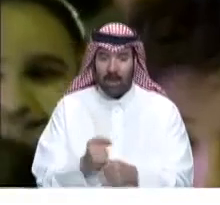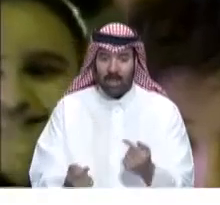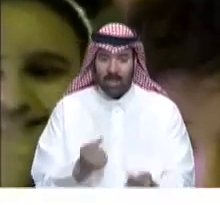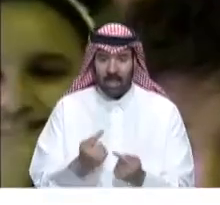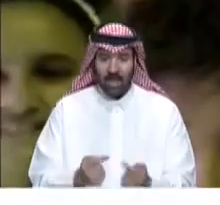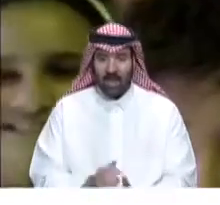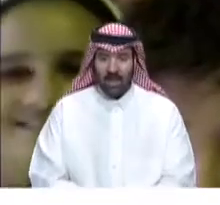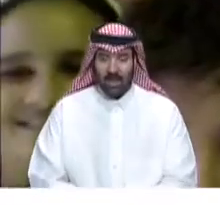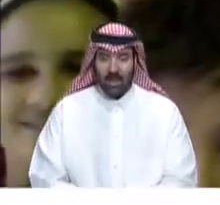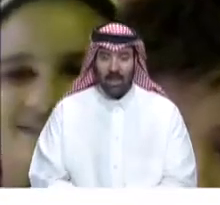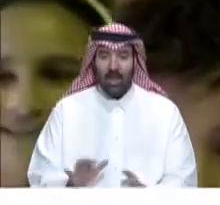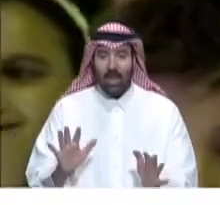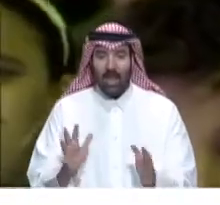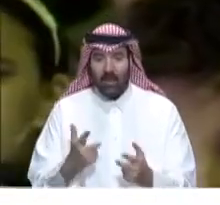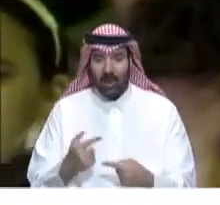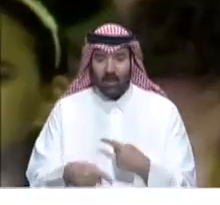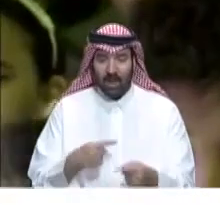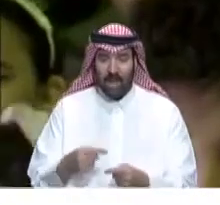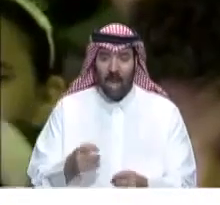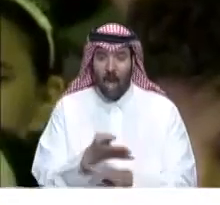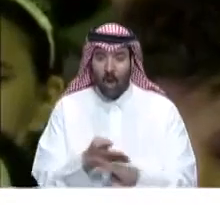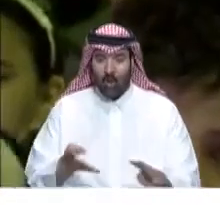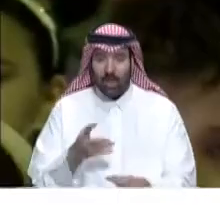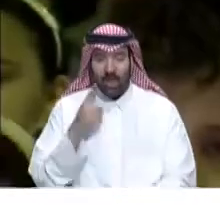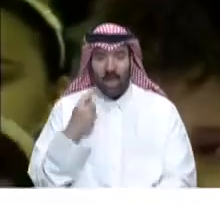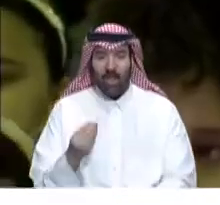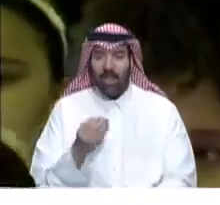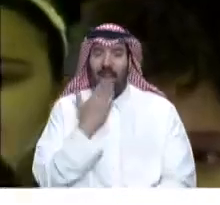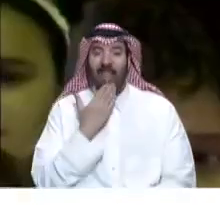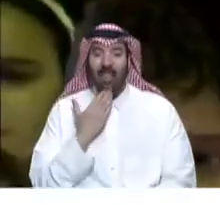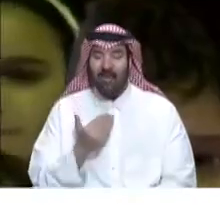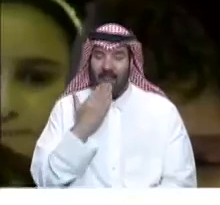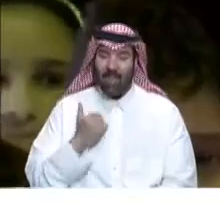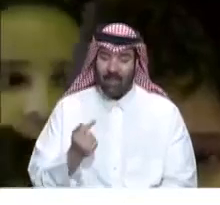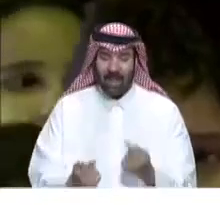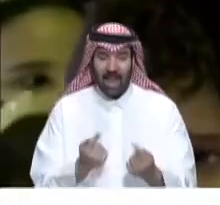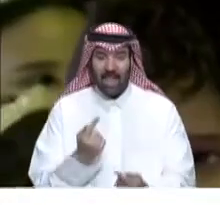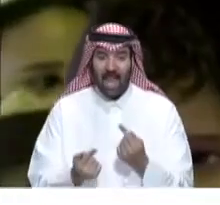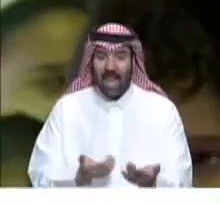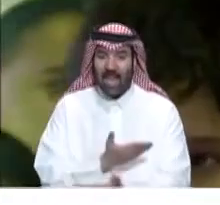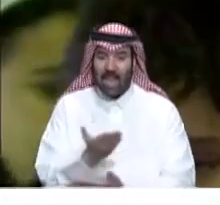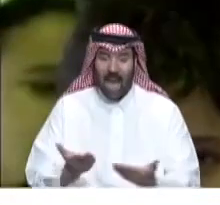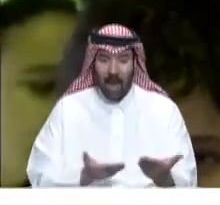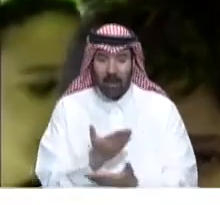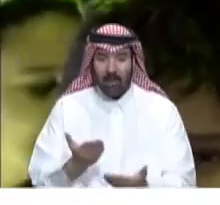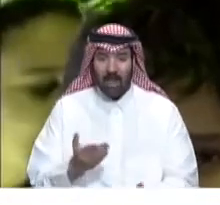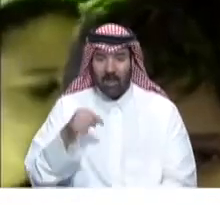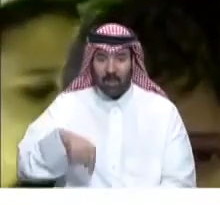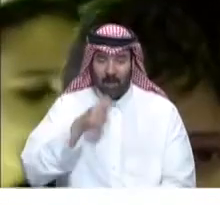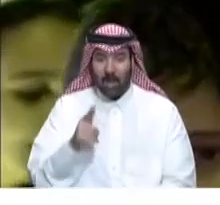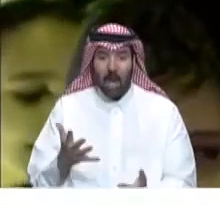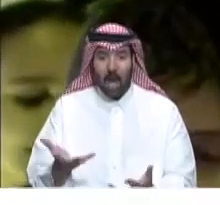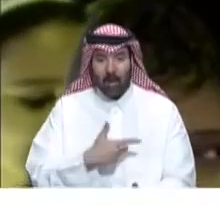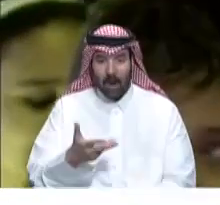للحدائق. كيف ستكون أيضا الخطة لنظافة الحدائق والمنتزهات، وكيف يتم التعامل في الموسم خصوصا مع